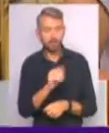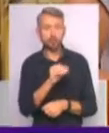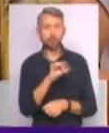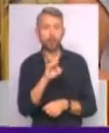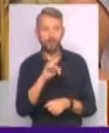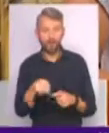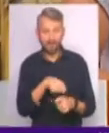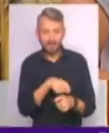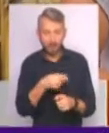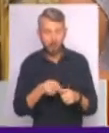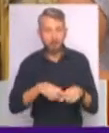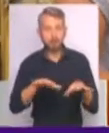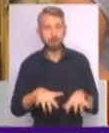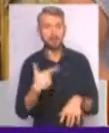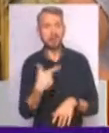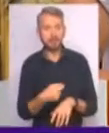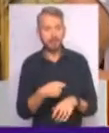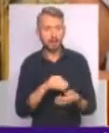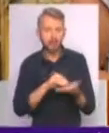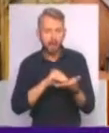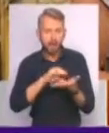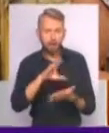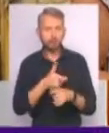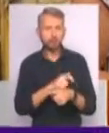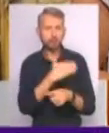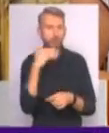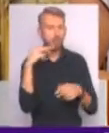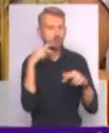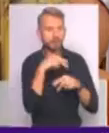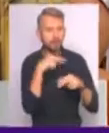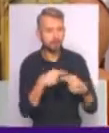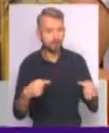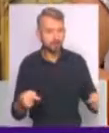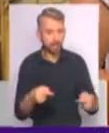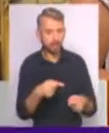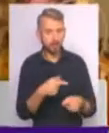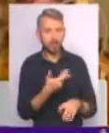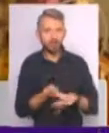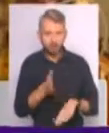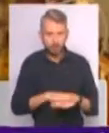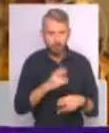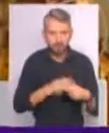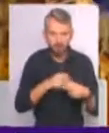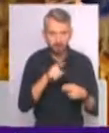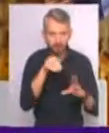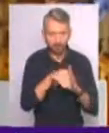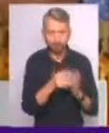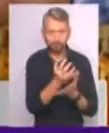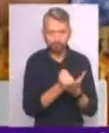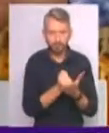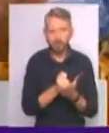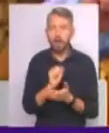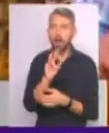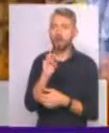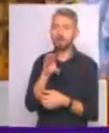ткань – это место, где накапливаются очень много токсических веществ, в частности, тяжелые металлы. И, до речи,